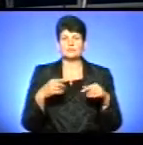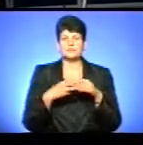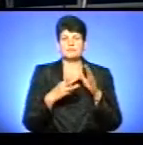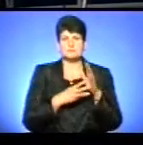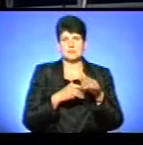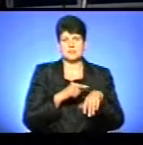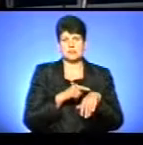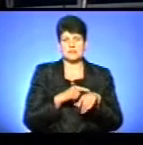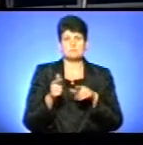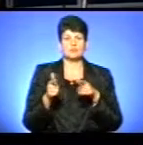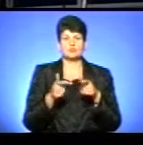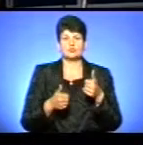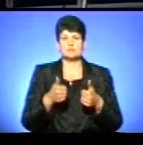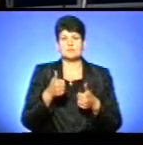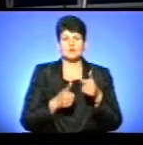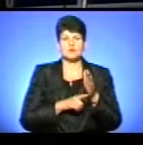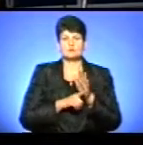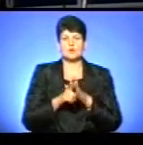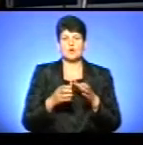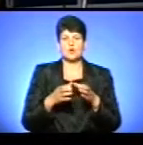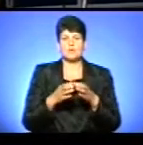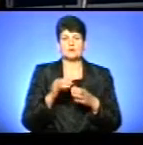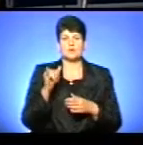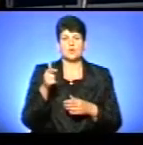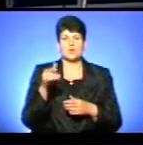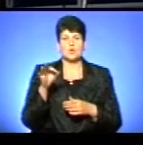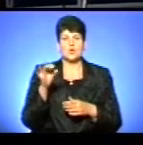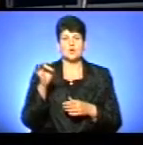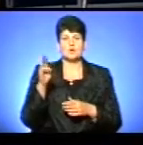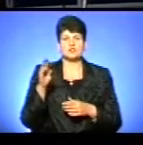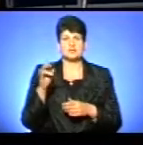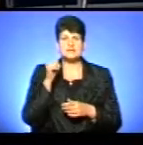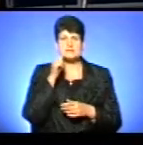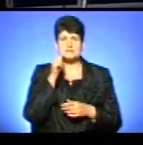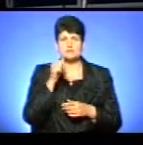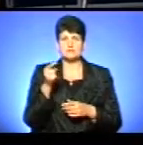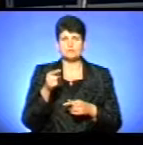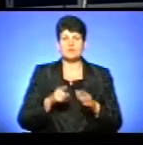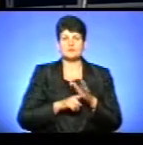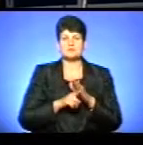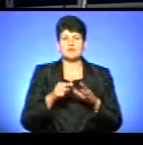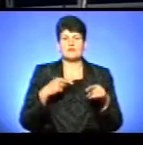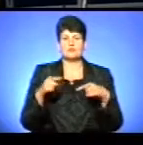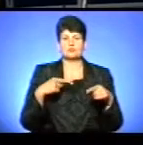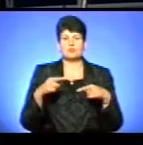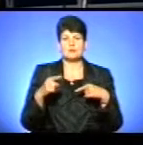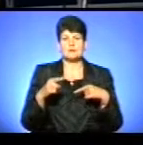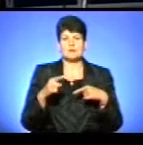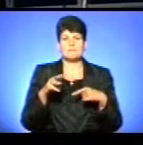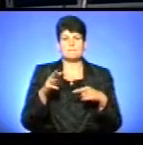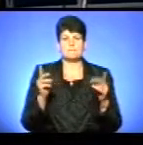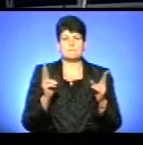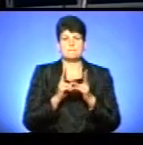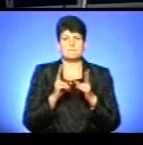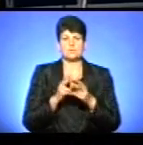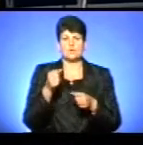18-й годині підготовку до змагань розпочала команда Угорщини. Зазначу, завтра у Тернополі розпочнеться футбольний кваліфікаційний матч